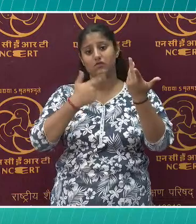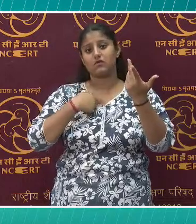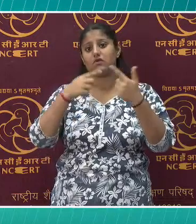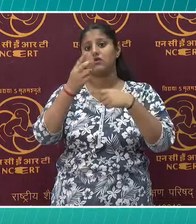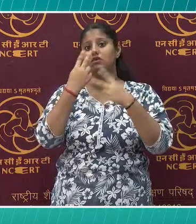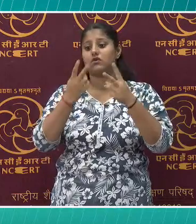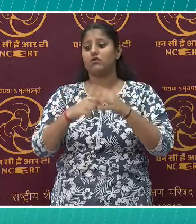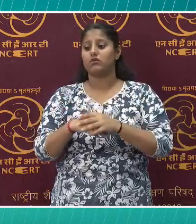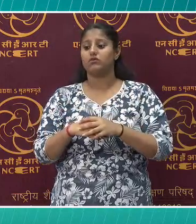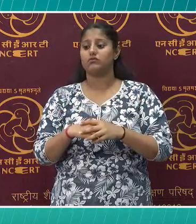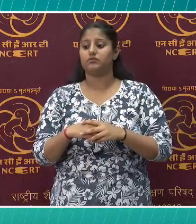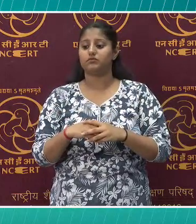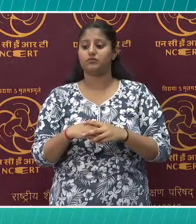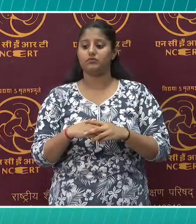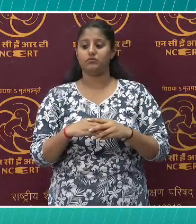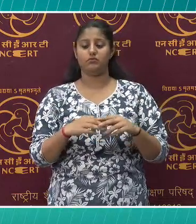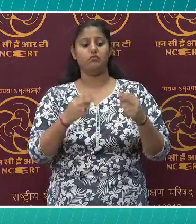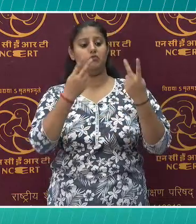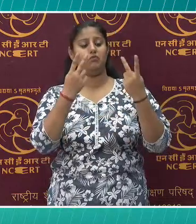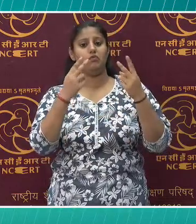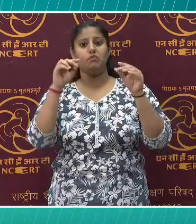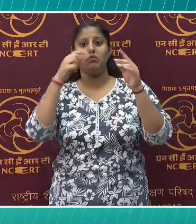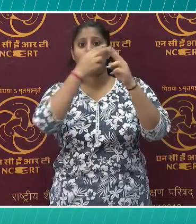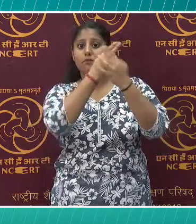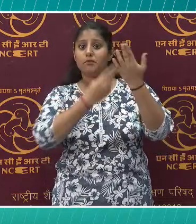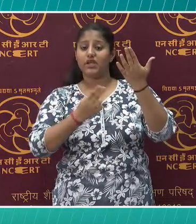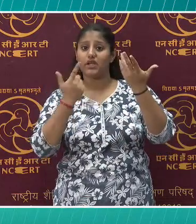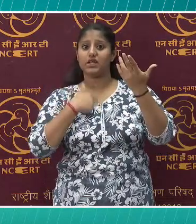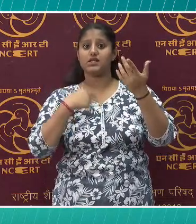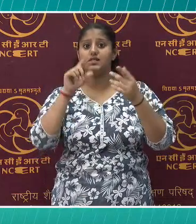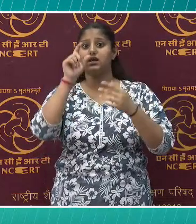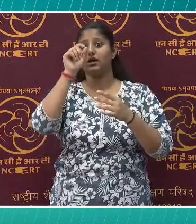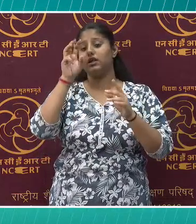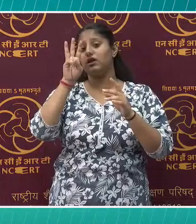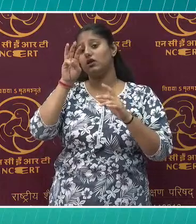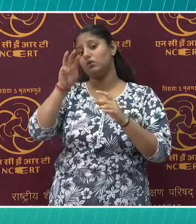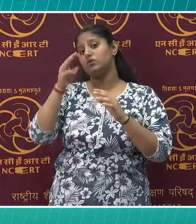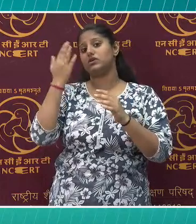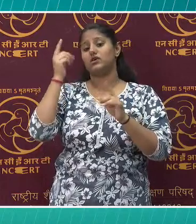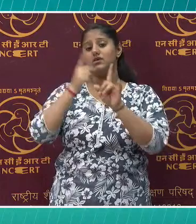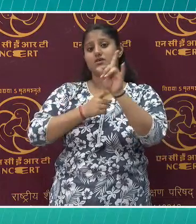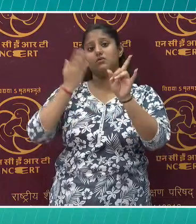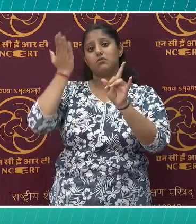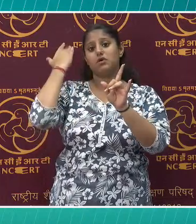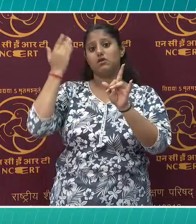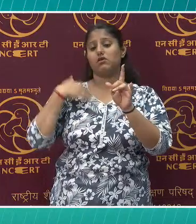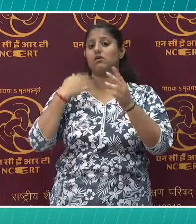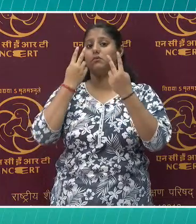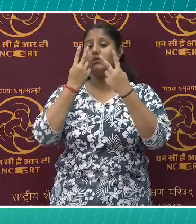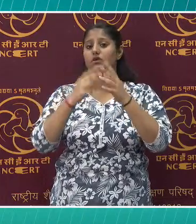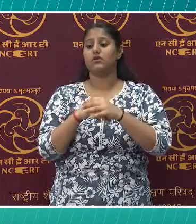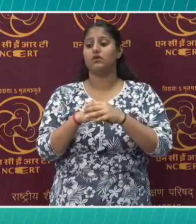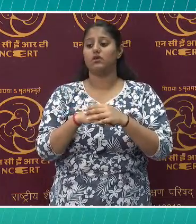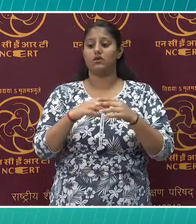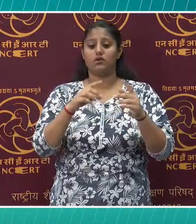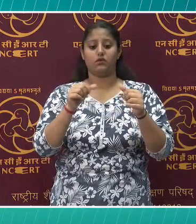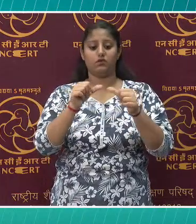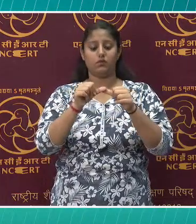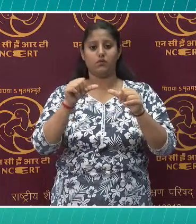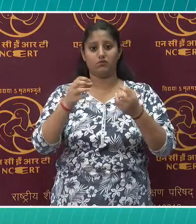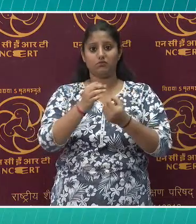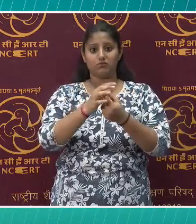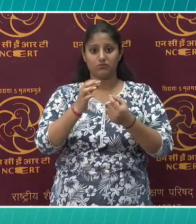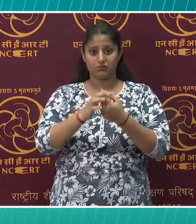भीमबेटका caves, we know that the cave paintings are around 10,000 years old. But what do we learn? That there was agricultural